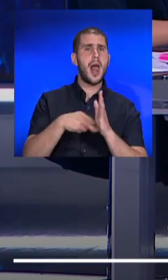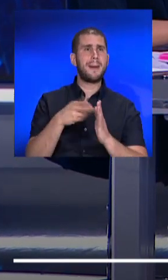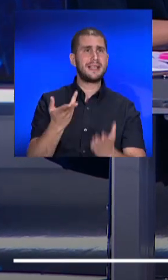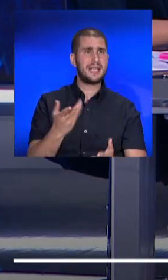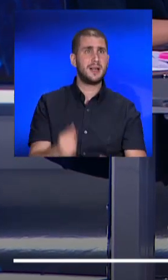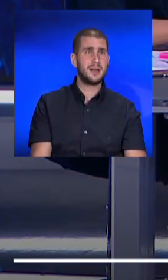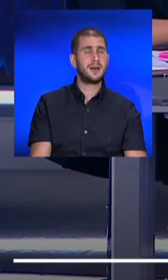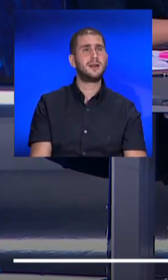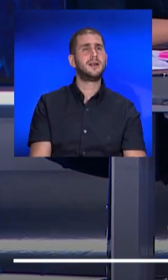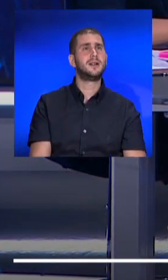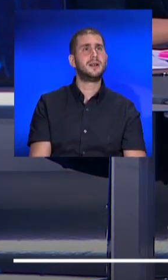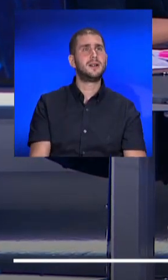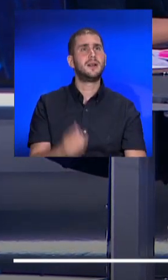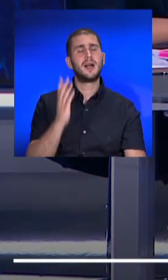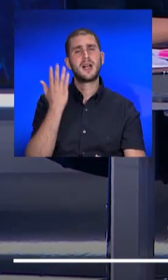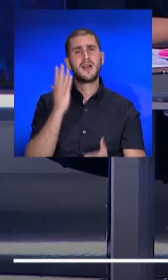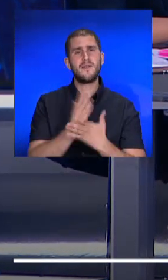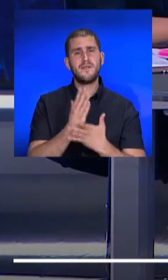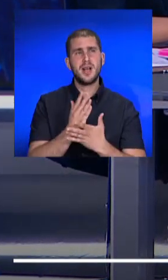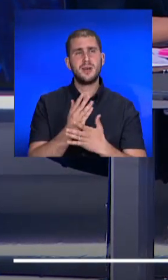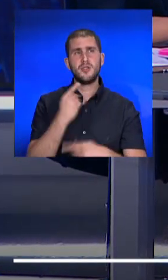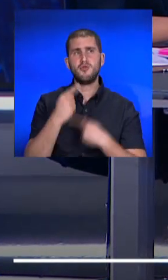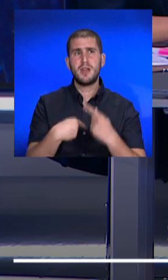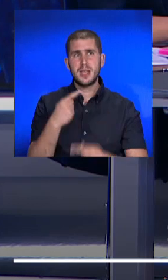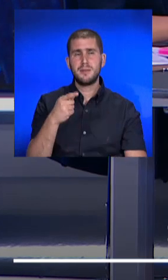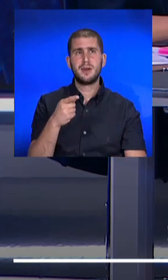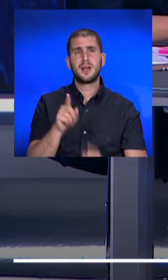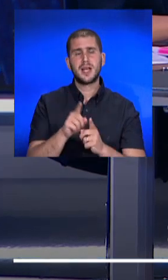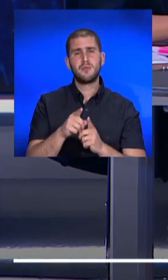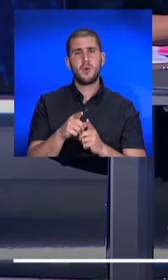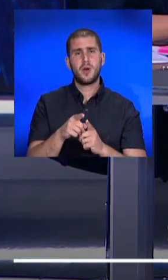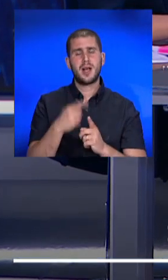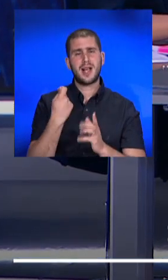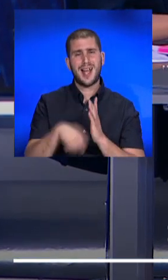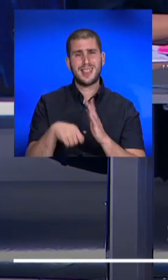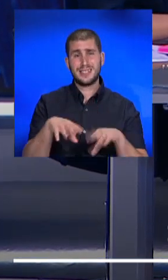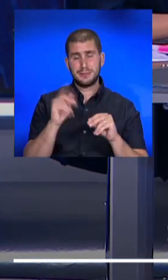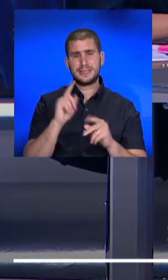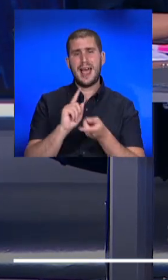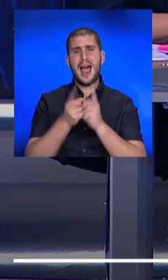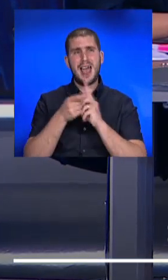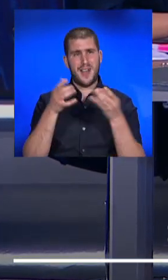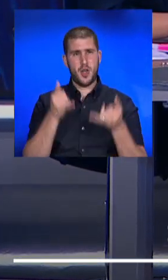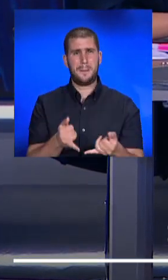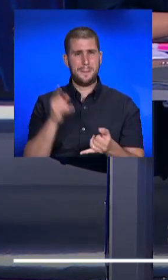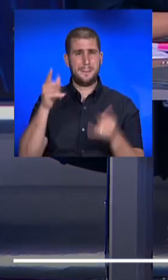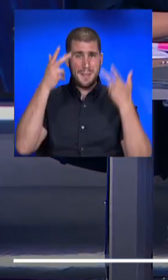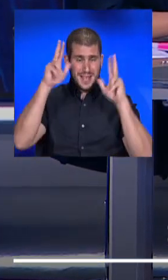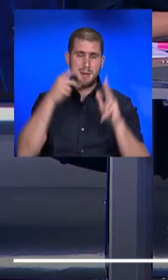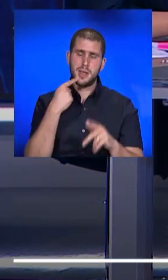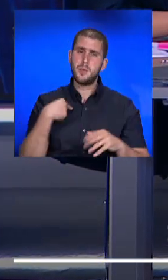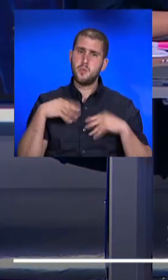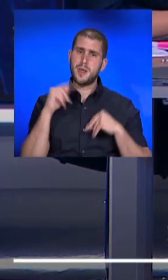חנה, ושאני, האשה שלי קנתה איזה ספה, ואז התברר שאנחנו צריכים להחליף אותה היום, אז אמרתי שאני מוכן